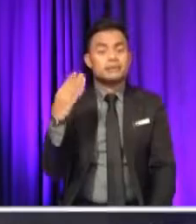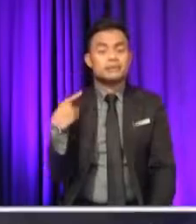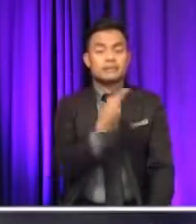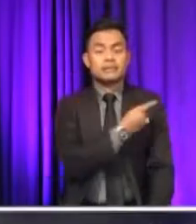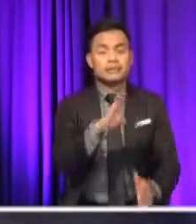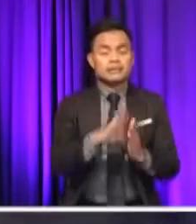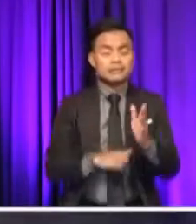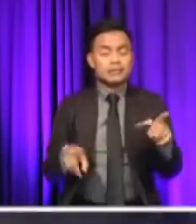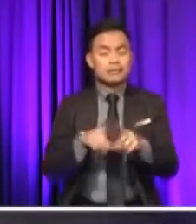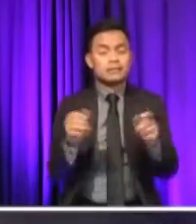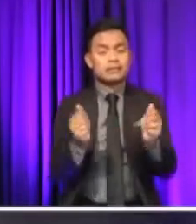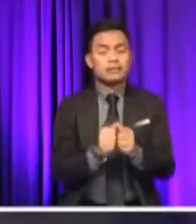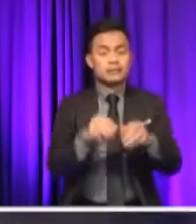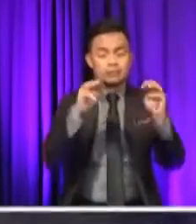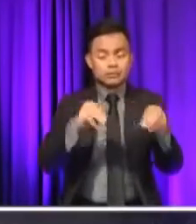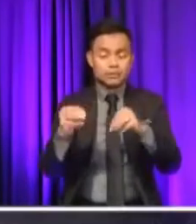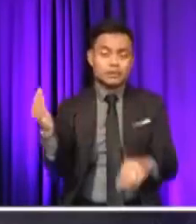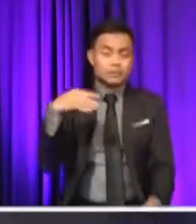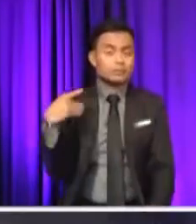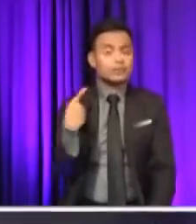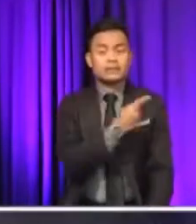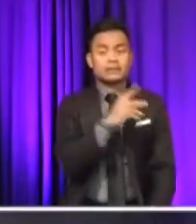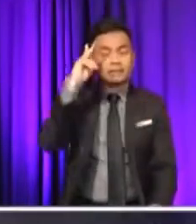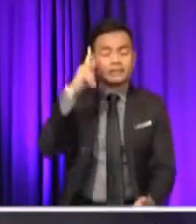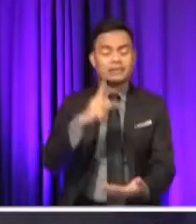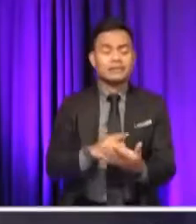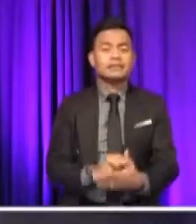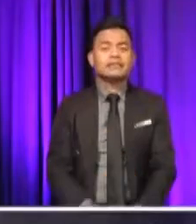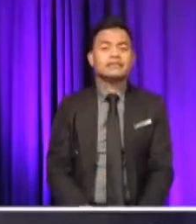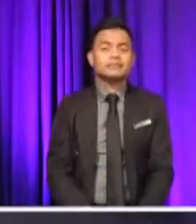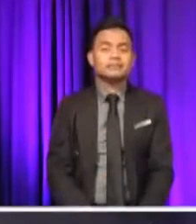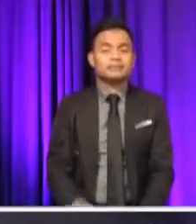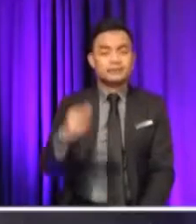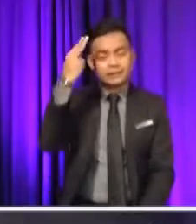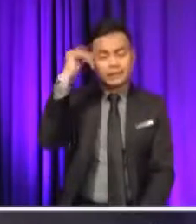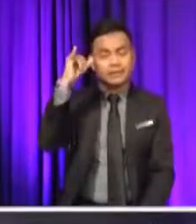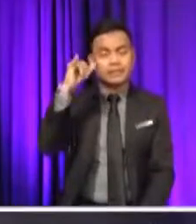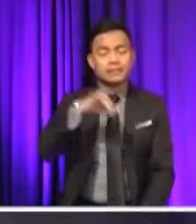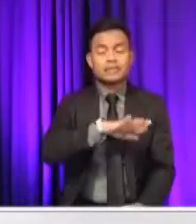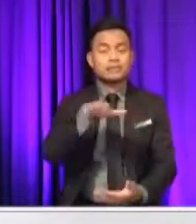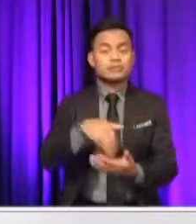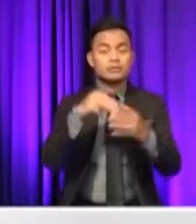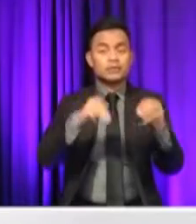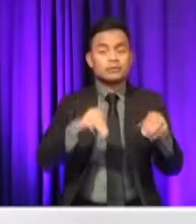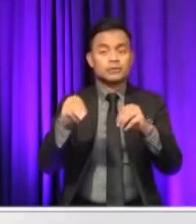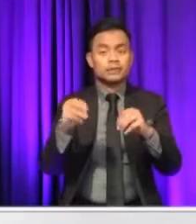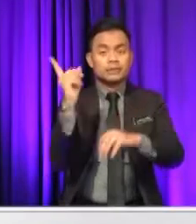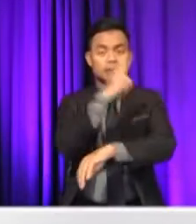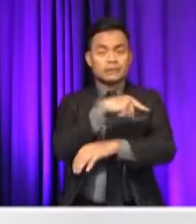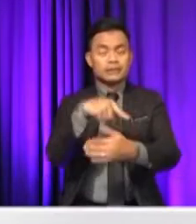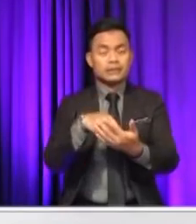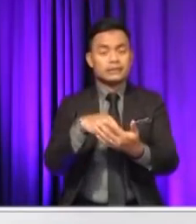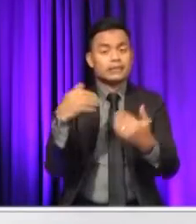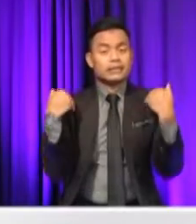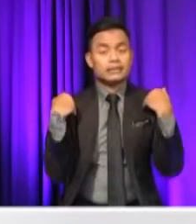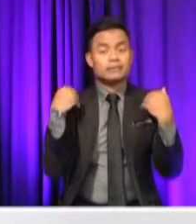Cikgu? Ya, betul. Jom kita berkenalan dengan mereka. Silakan, Cikgu. Okey. Hai pelajar-pelajar, murid-murid semua. Hari ini saya bawa 4